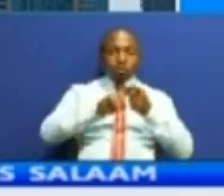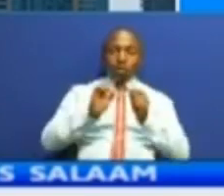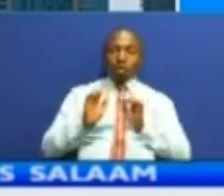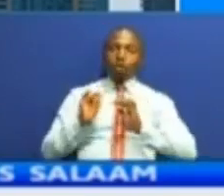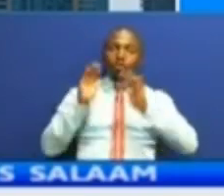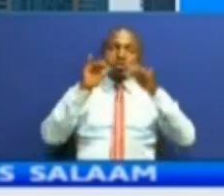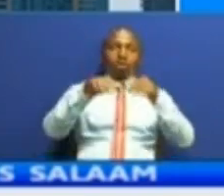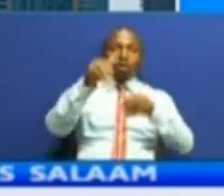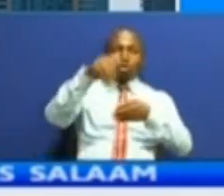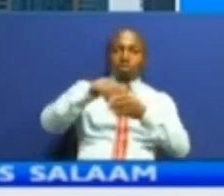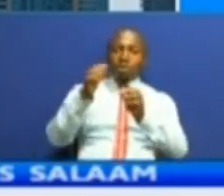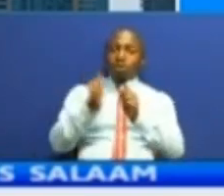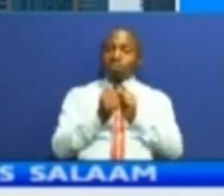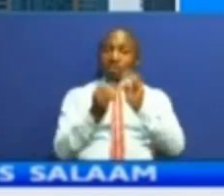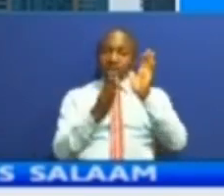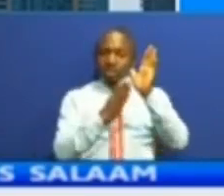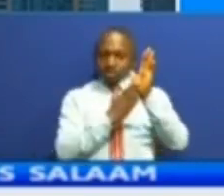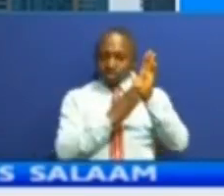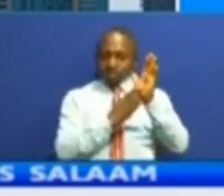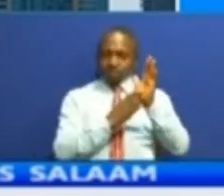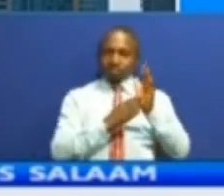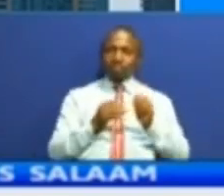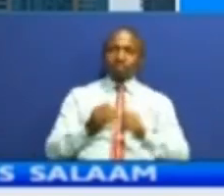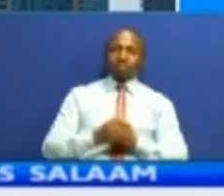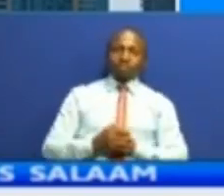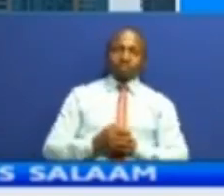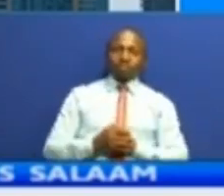wajumbe 19.